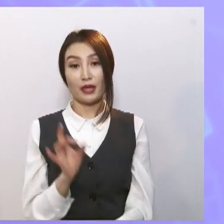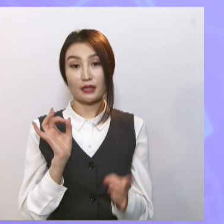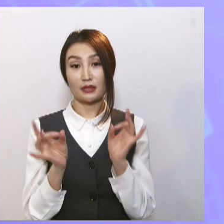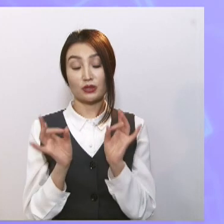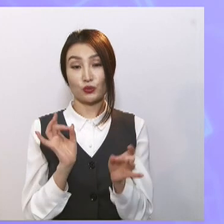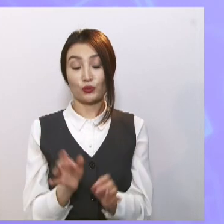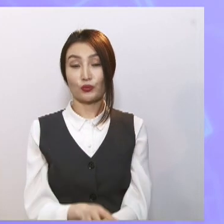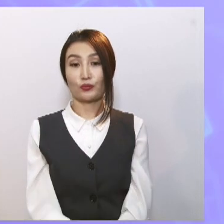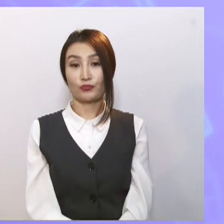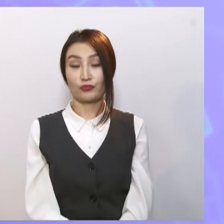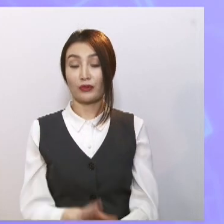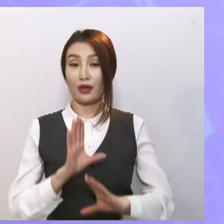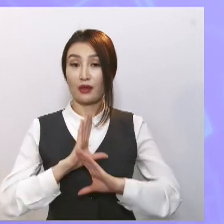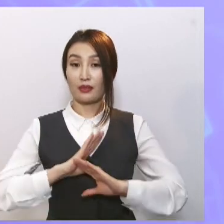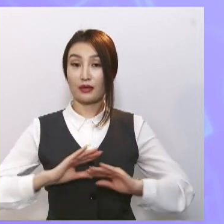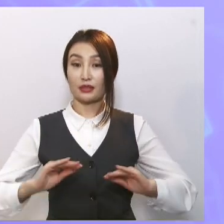Ызы-чуу. Тынч.